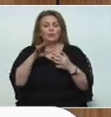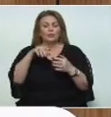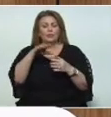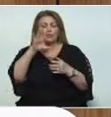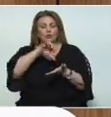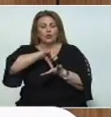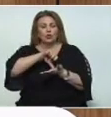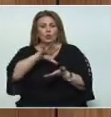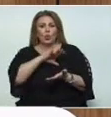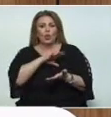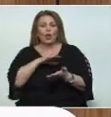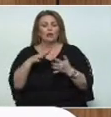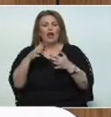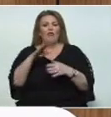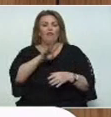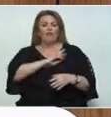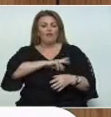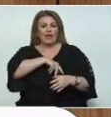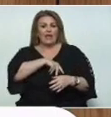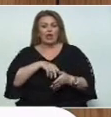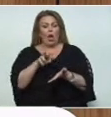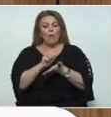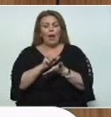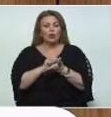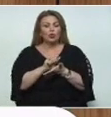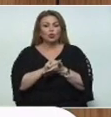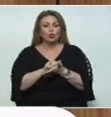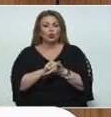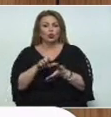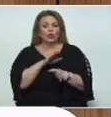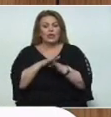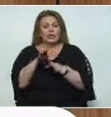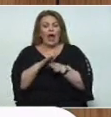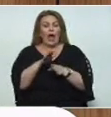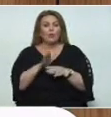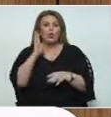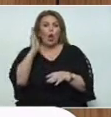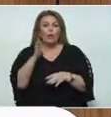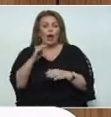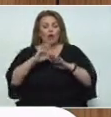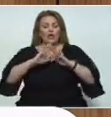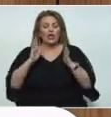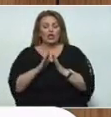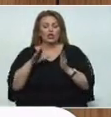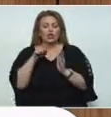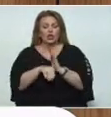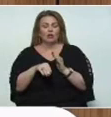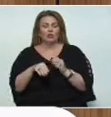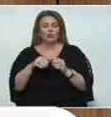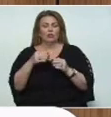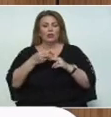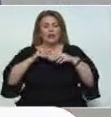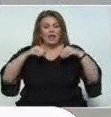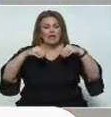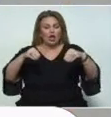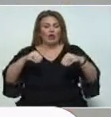edən müharibə veteranlarımızın məşğulluğunu təmin etmək, onların öz kiçik təsərrüfatını qurmasına dəstək